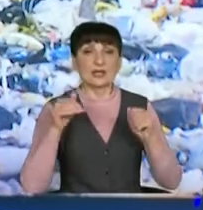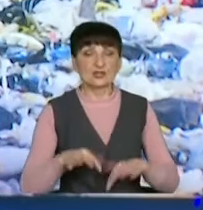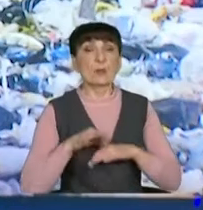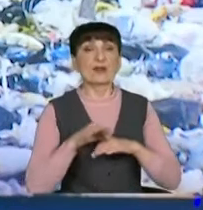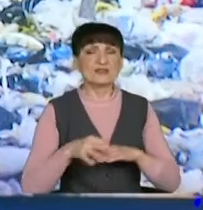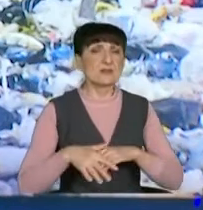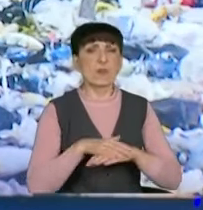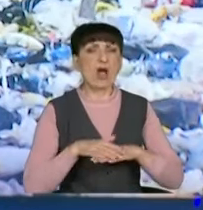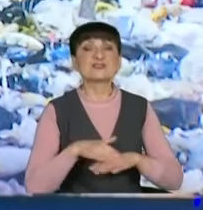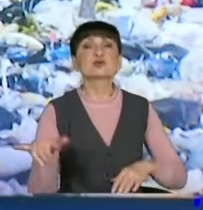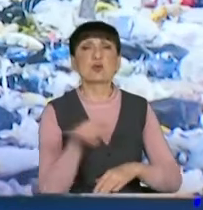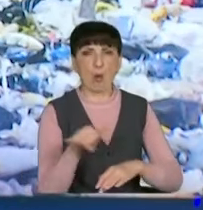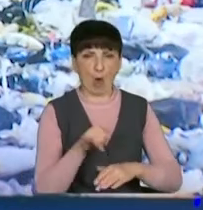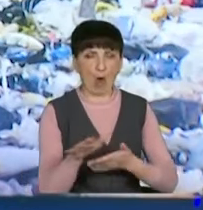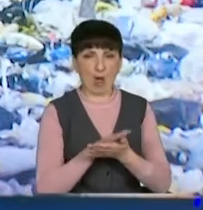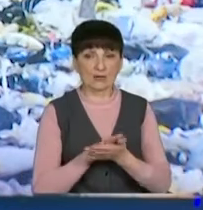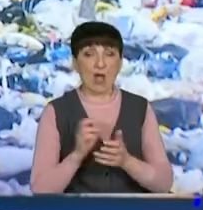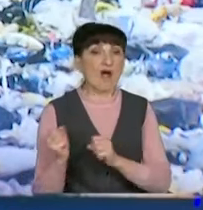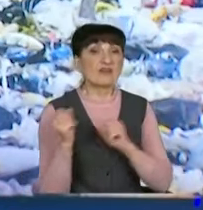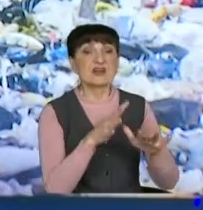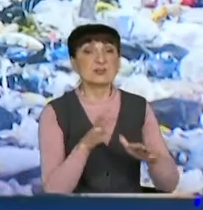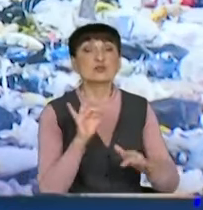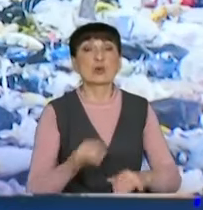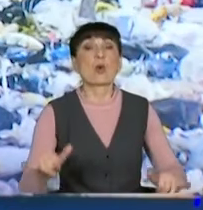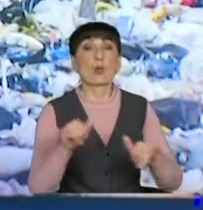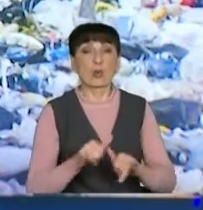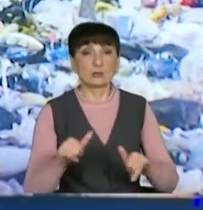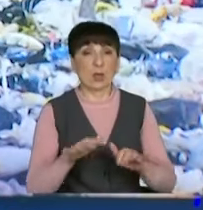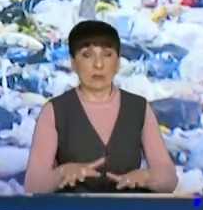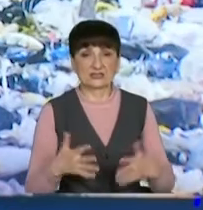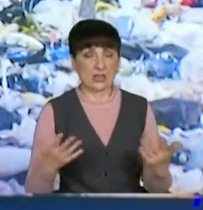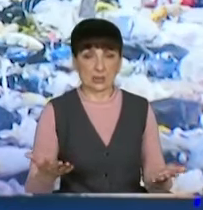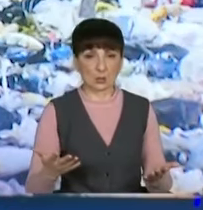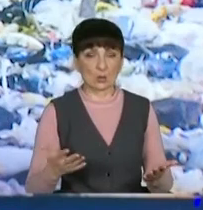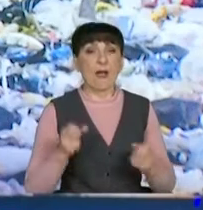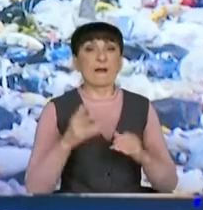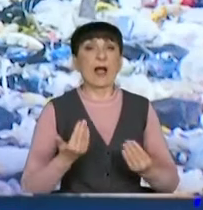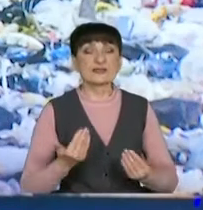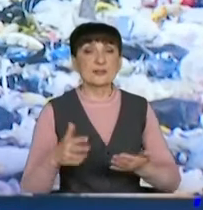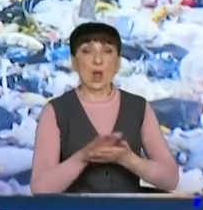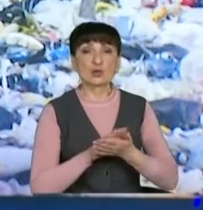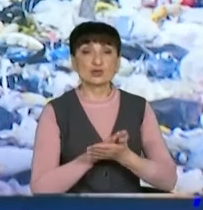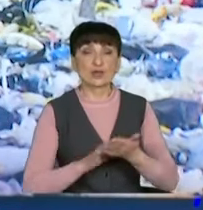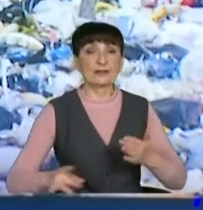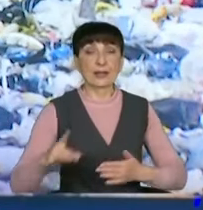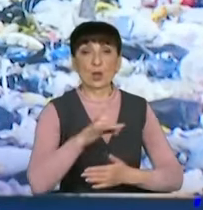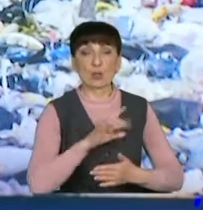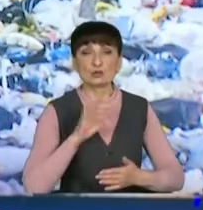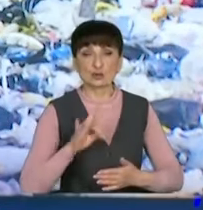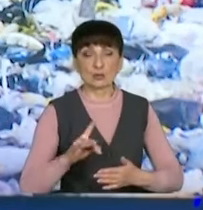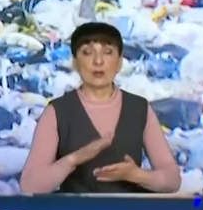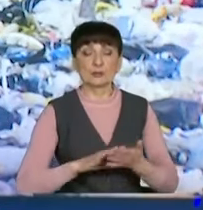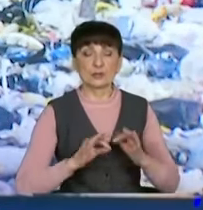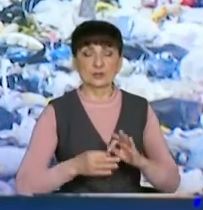провести массовые субботники, вот только вывозить собранный мусор уже некуда. Как теперь очищать регион от мусорных завалов,